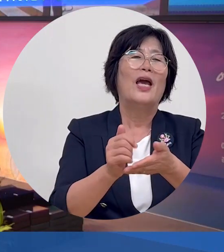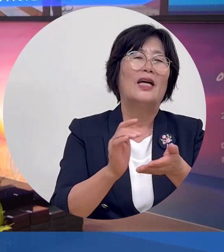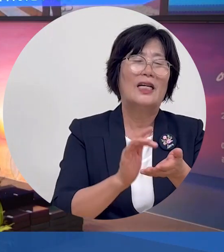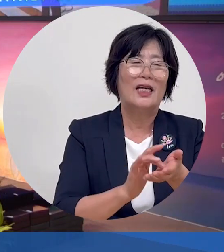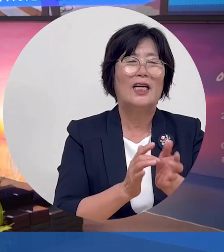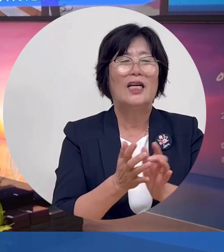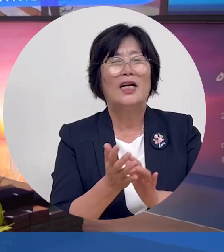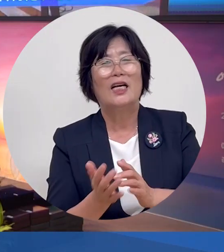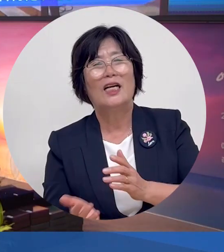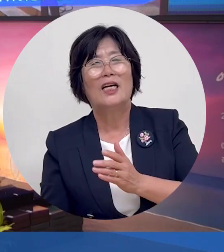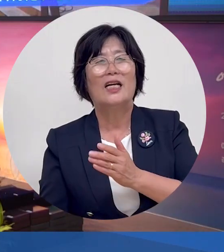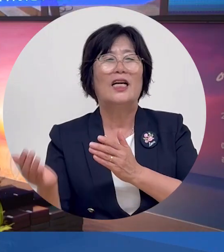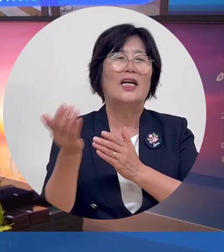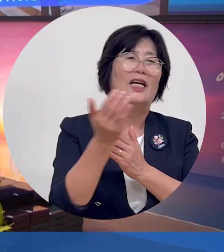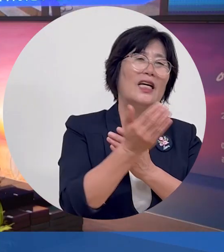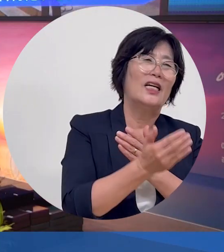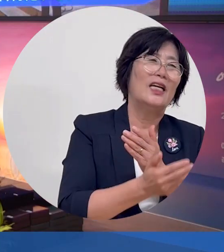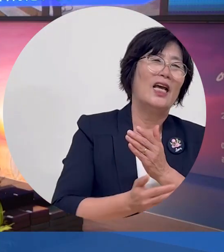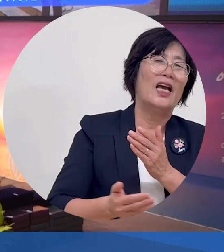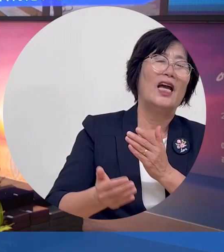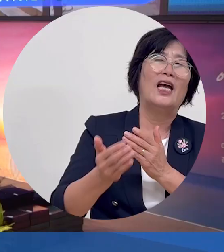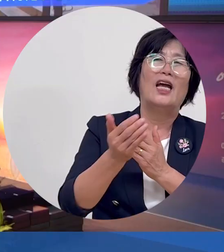주님의 그